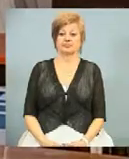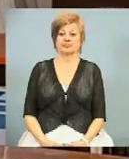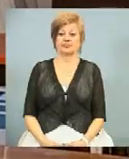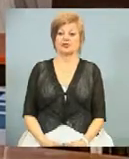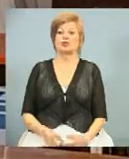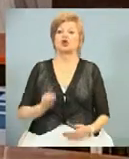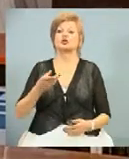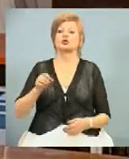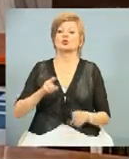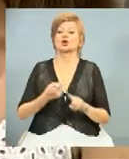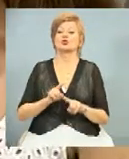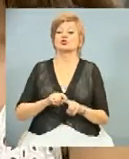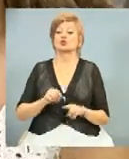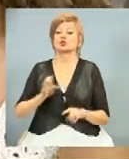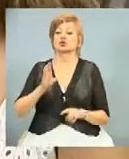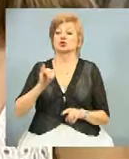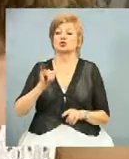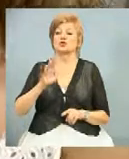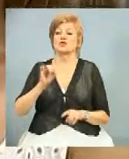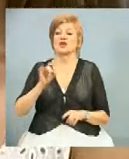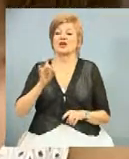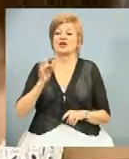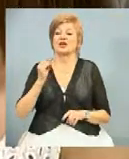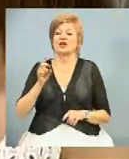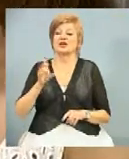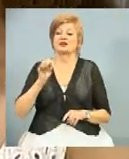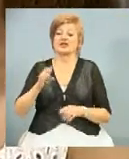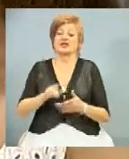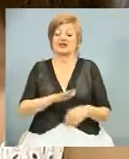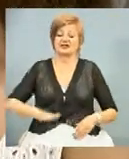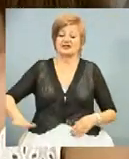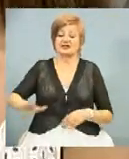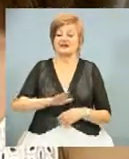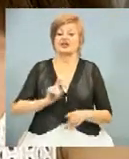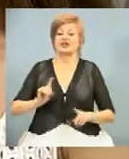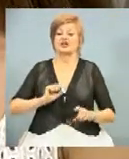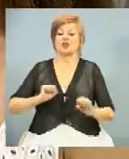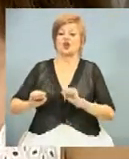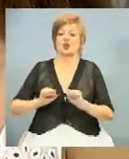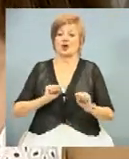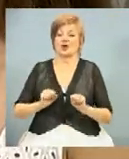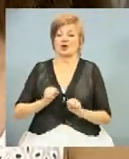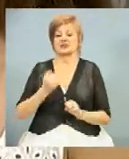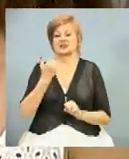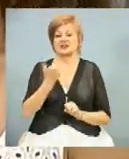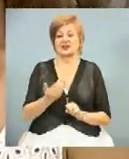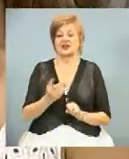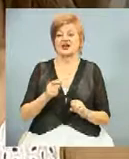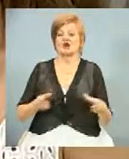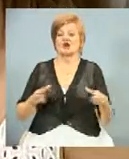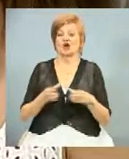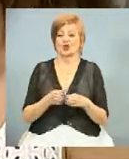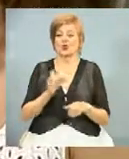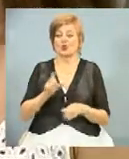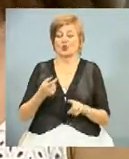Тоня, що таке суверенітет? Суверенітет – це така територія, де розпоряджаєтесь ви або якась певна група людей